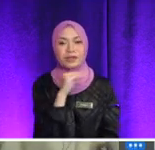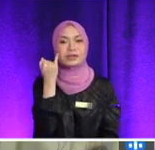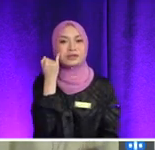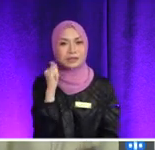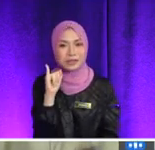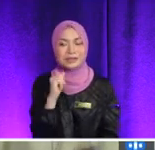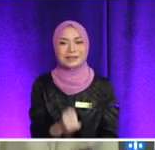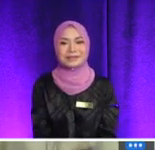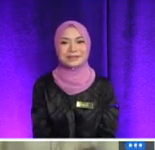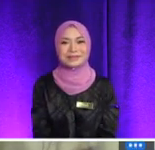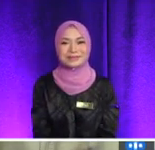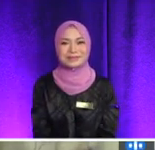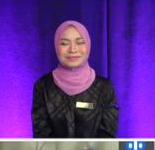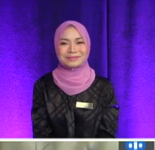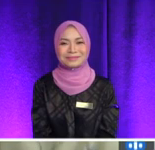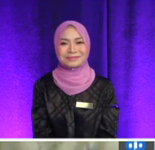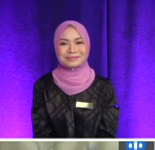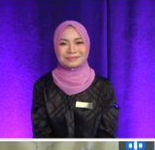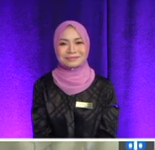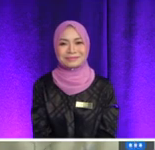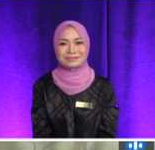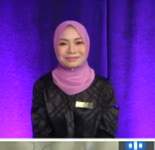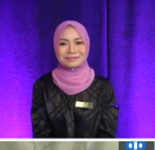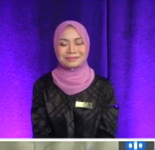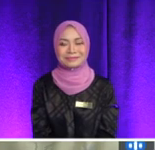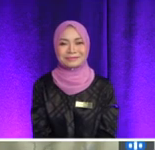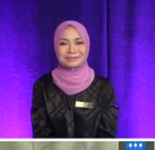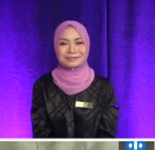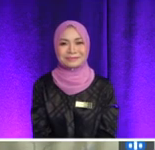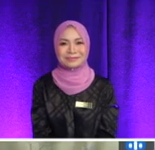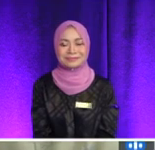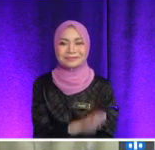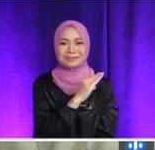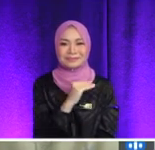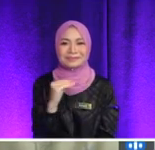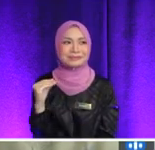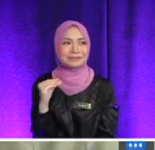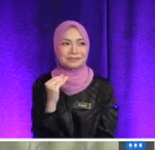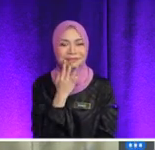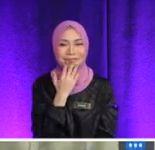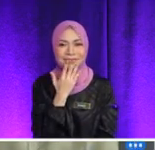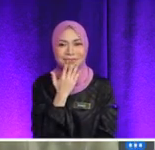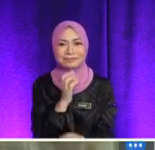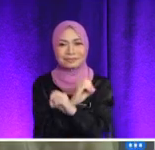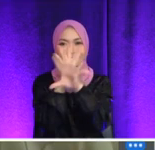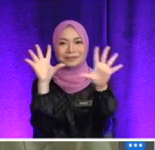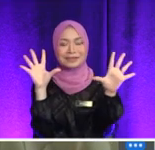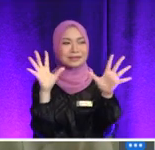Oke kemudian berlatar belakang kain warna terang kain warna apa itu